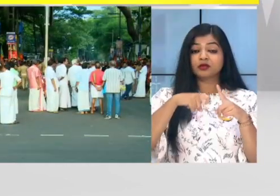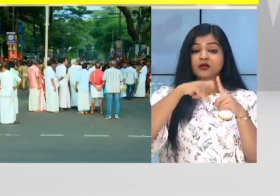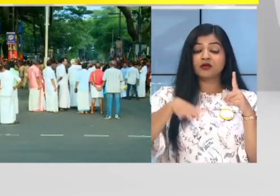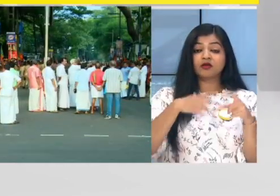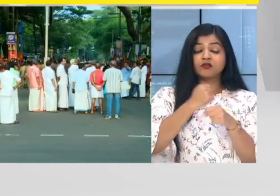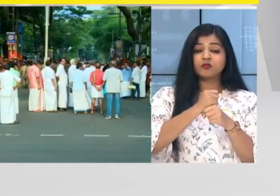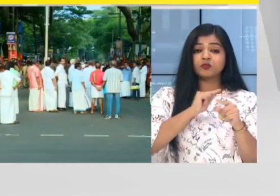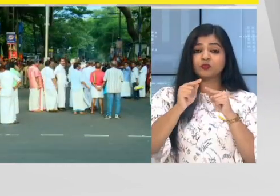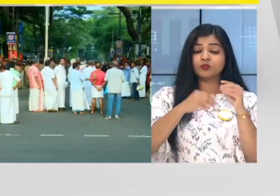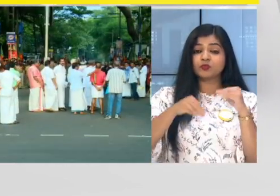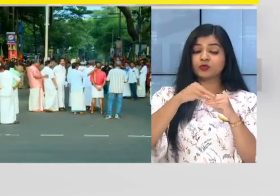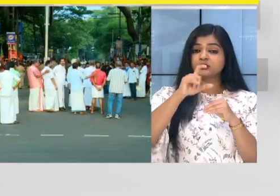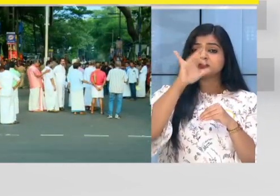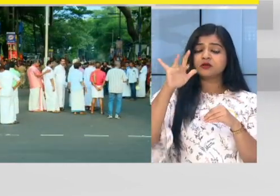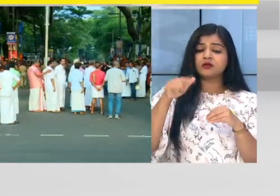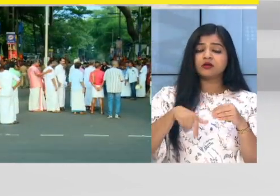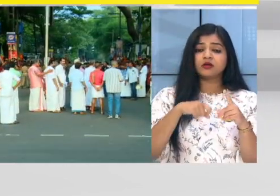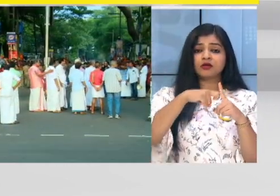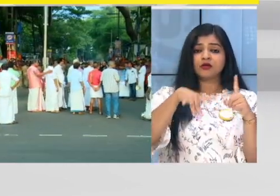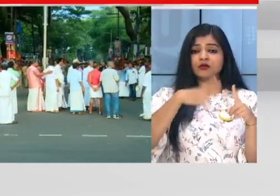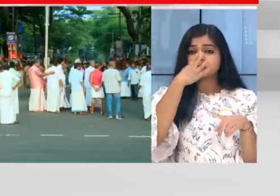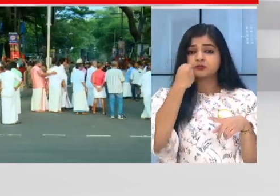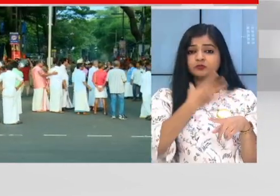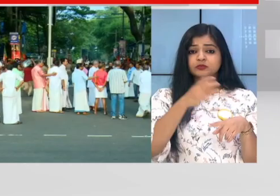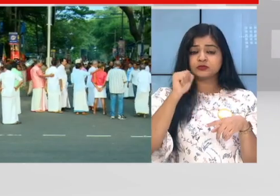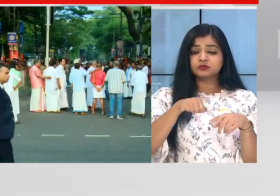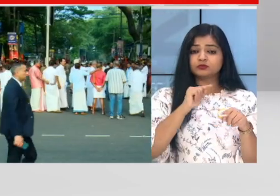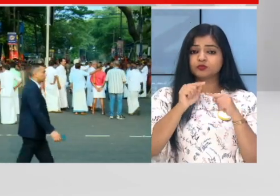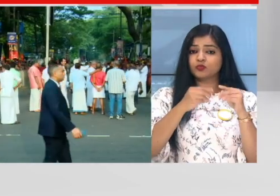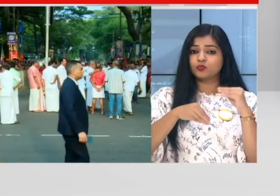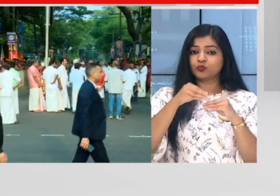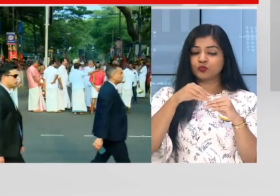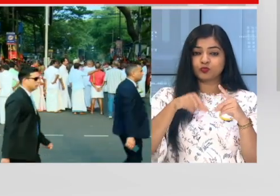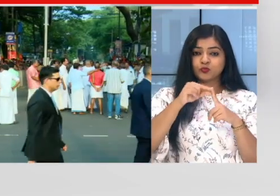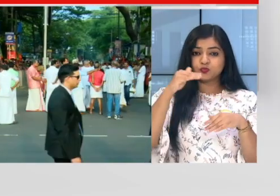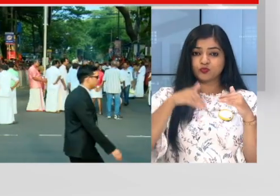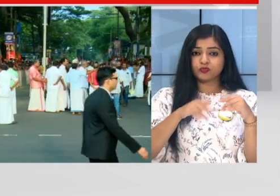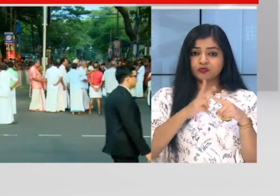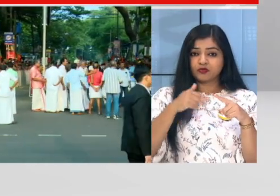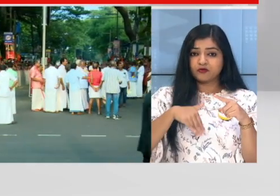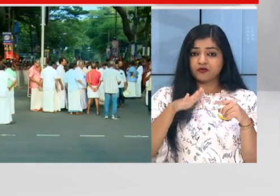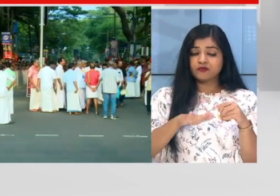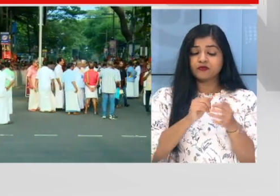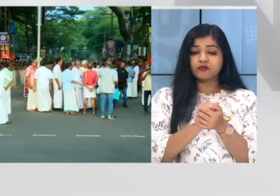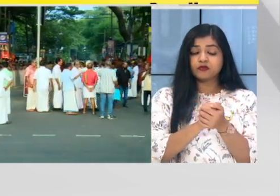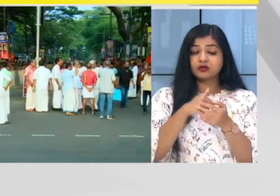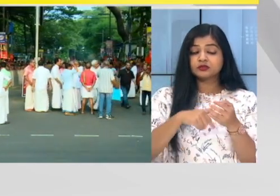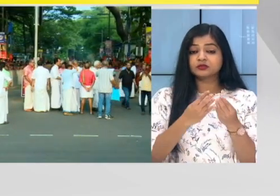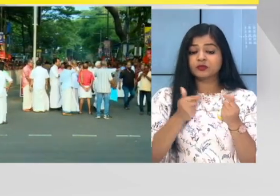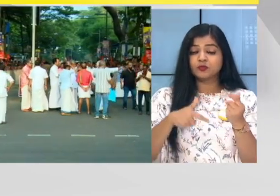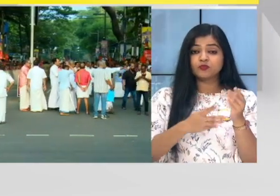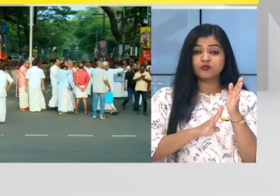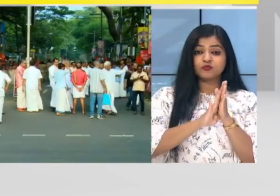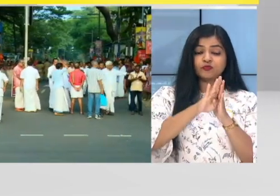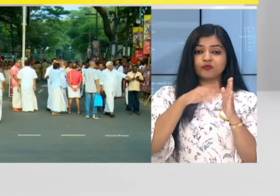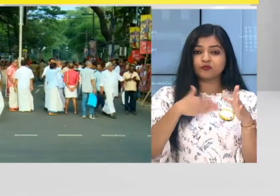കേന്ദ്രം വികസന കാര്യത്തിൽ കേന്ദ്രത്തെ അവഗണിക്കുന്നു എന്നതാണ്. അങ്ങനെ ആ രാഷ്ട്രീയ മുദ്രാവാക്യം നിലനിൽക്കുകയാണ് ഏതാനും ചില വികസന പദ്ധതികളുടെ